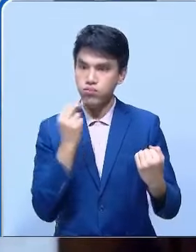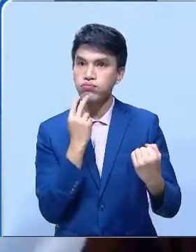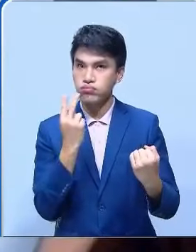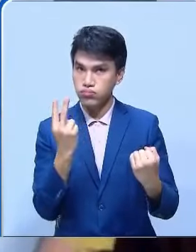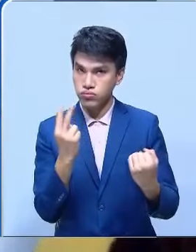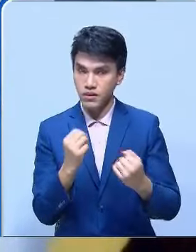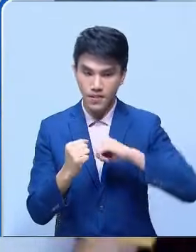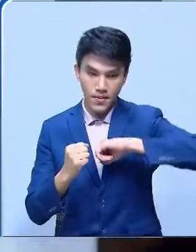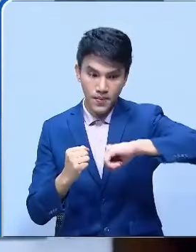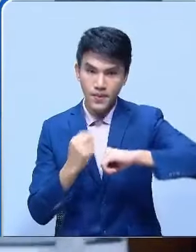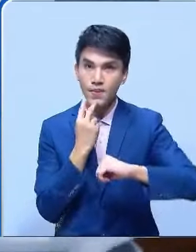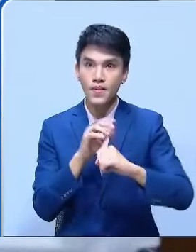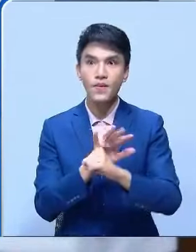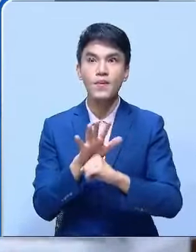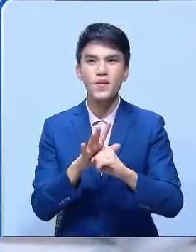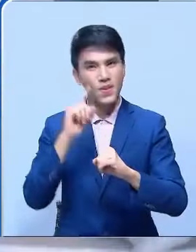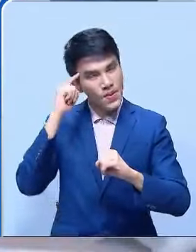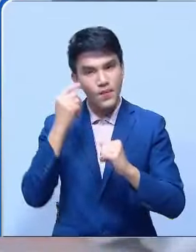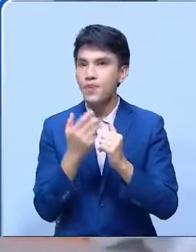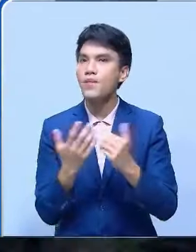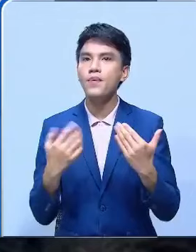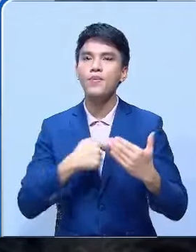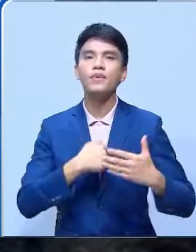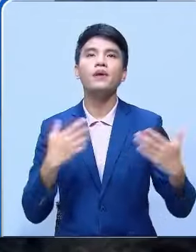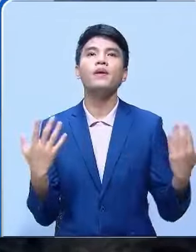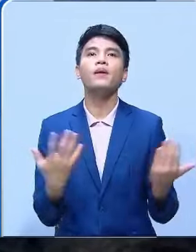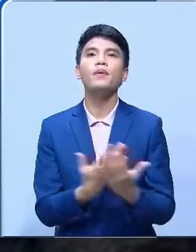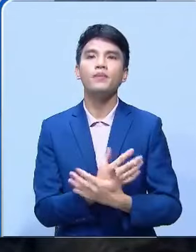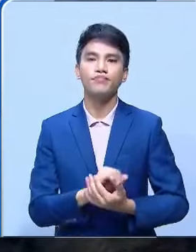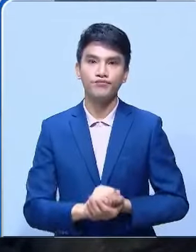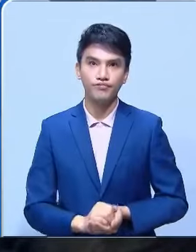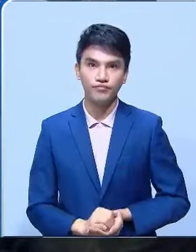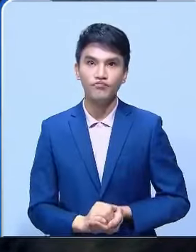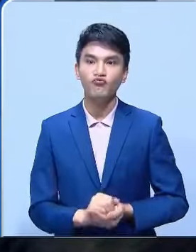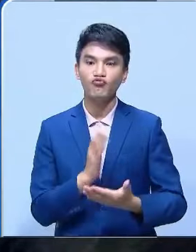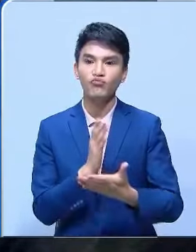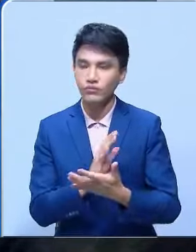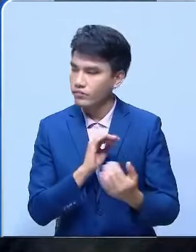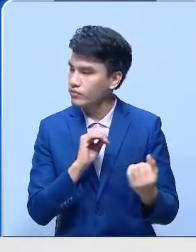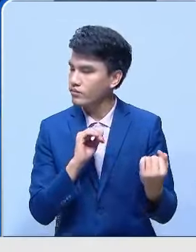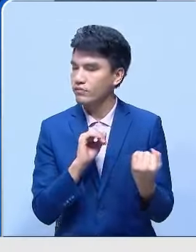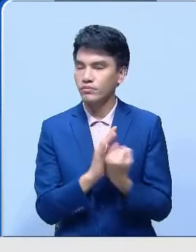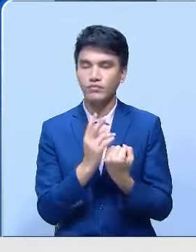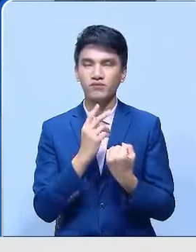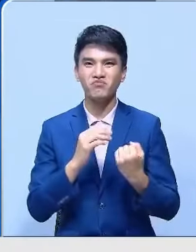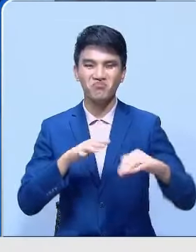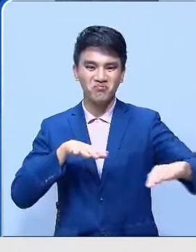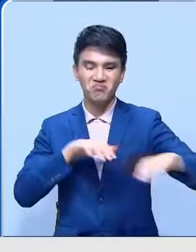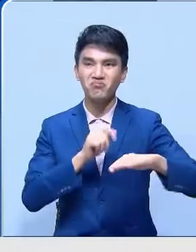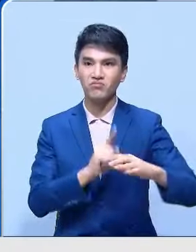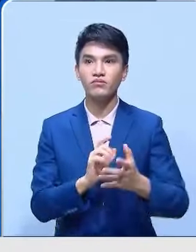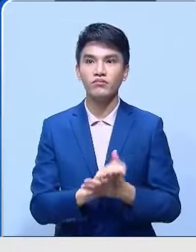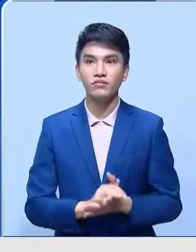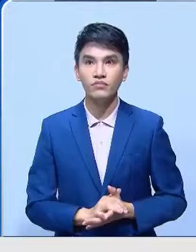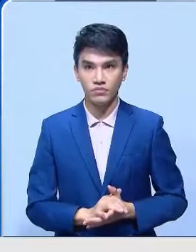เลี้ยวซ้ายเอาแต่จู่ๆไม่รู้ยังไงเปลี่ยนใจเกิดมาเลี้ยวขวาจะไปเบรกทันได้ยังไงก็เลยพุ่งชนกันแบบนี้นะค